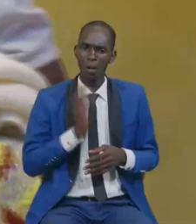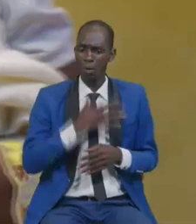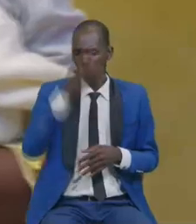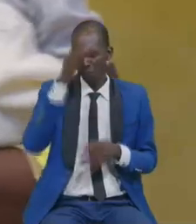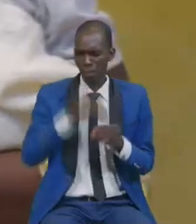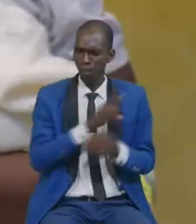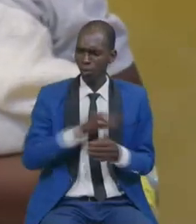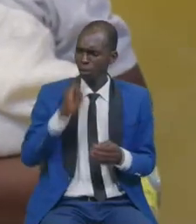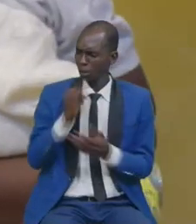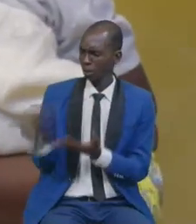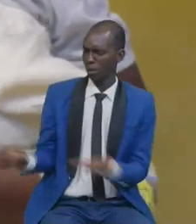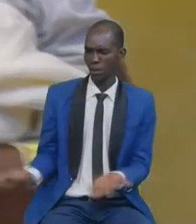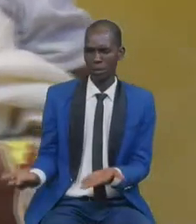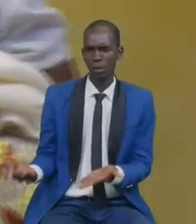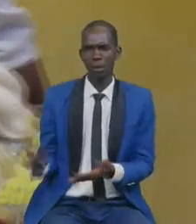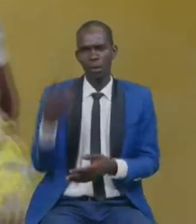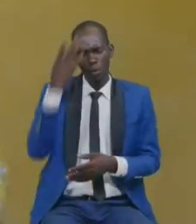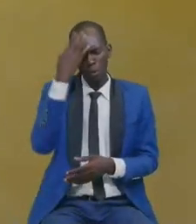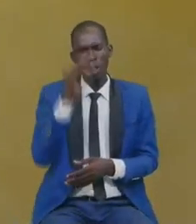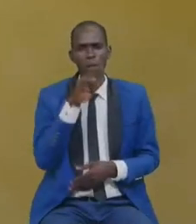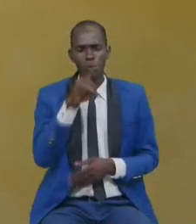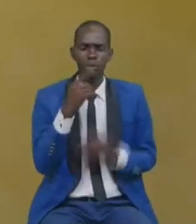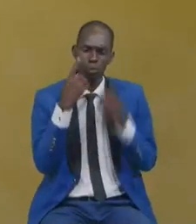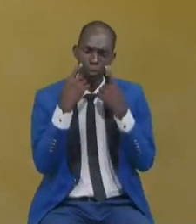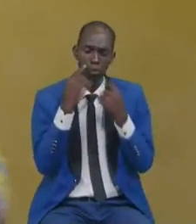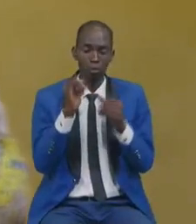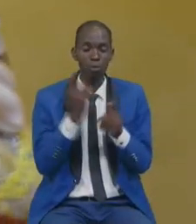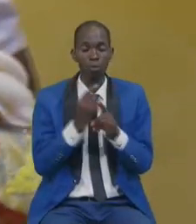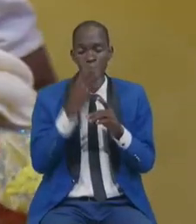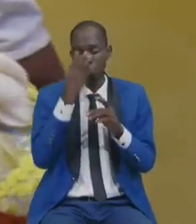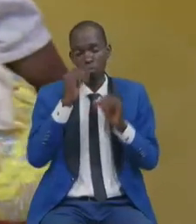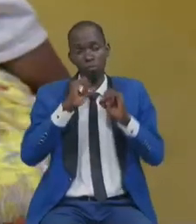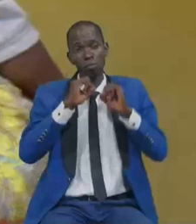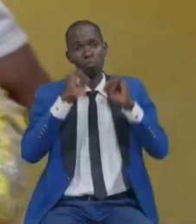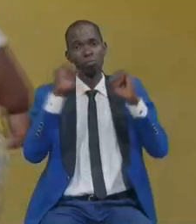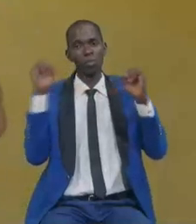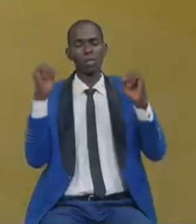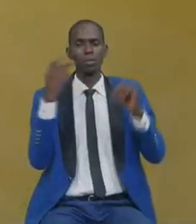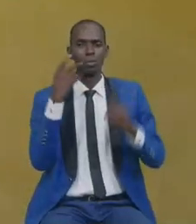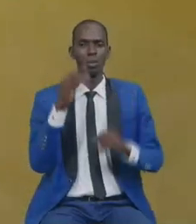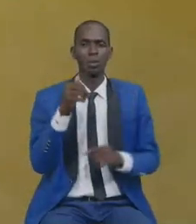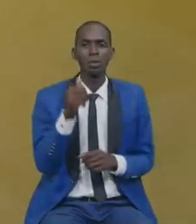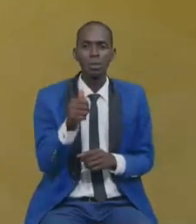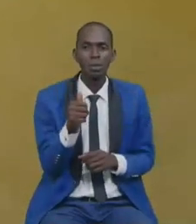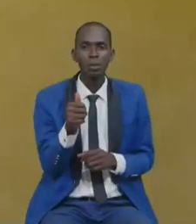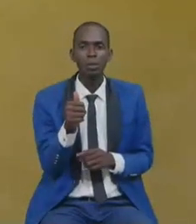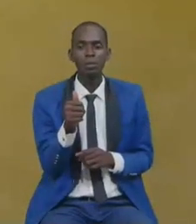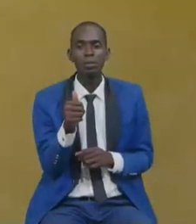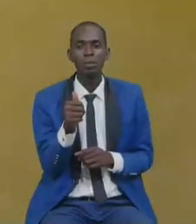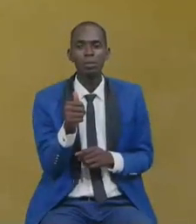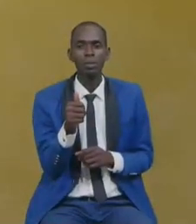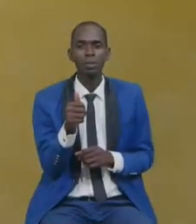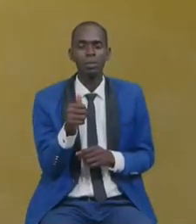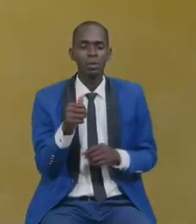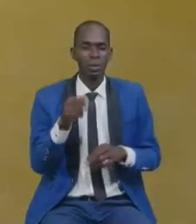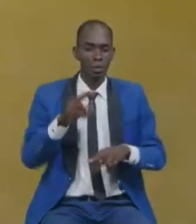pleures? J'ai ouvert mes yeux ce jour-là. Je me suis vu. On était assis sur le même